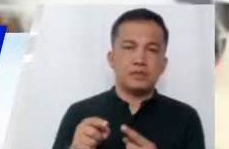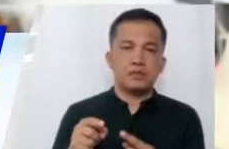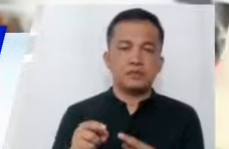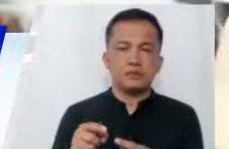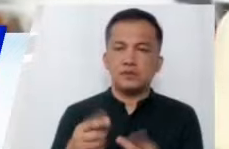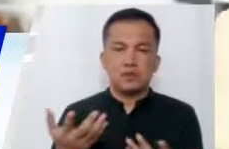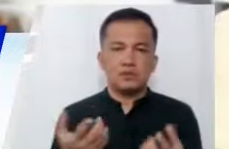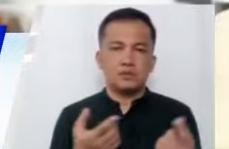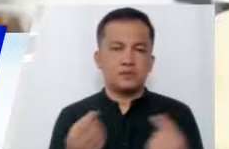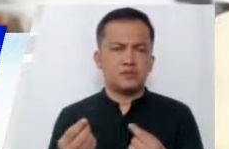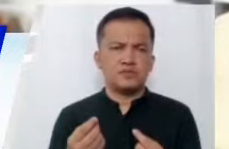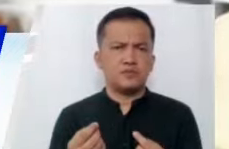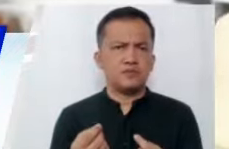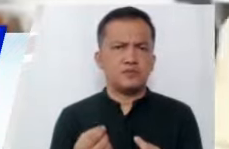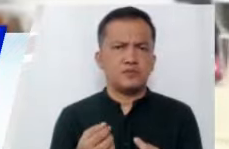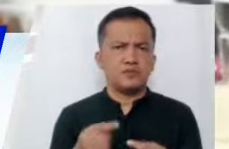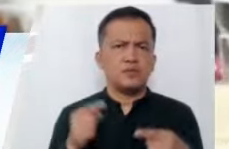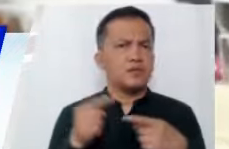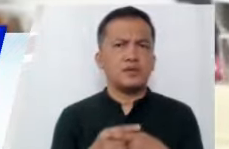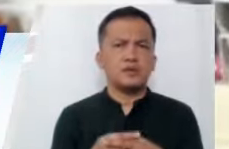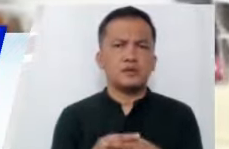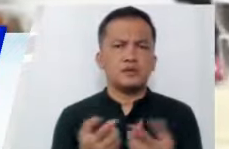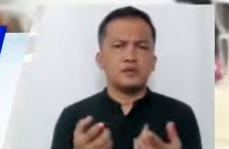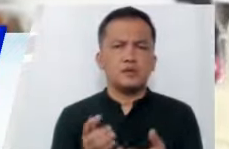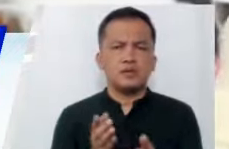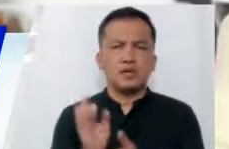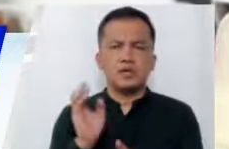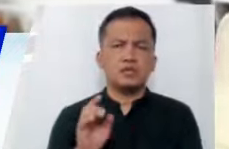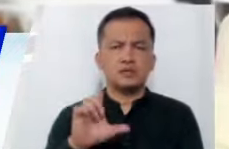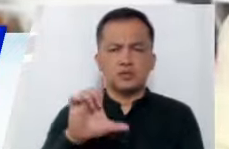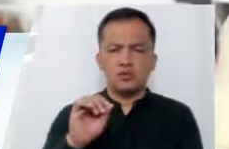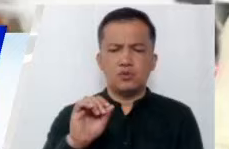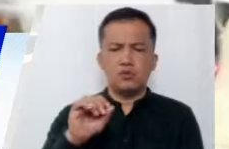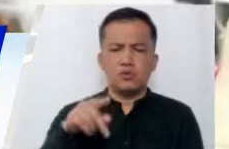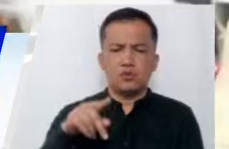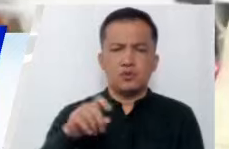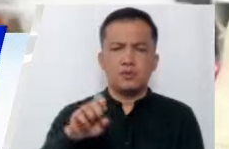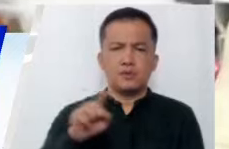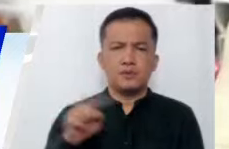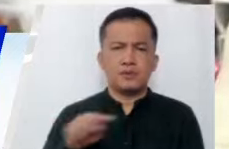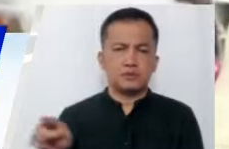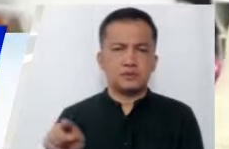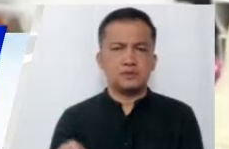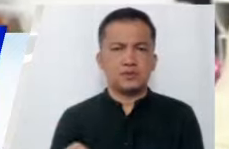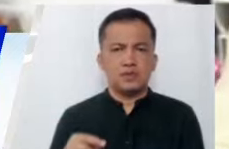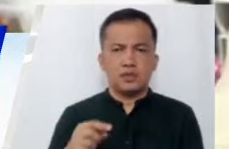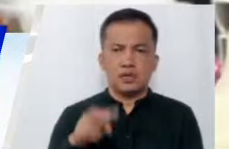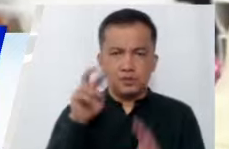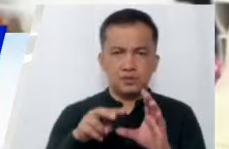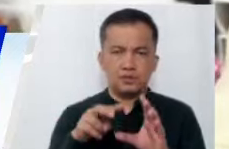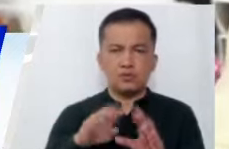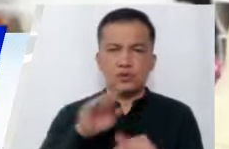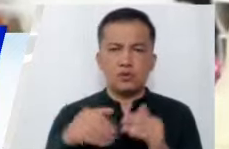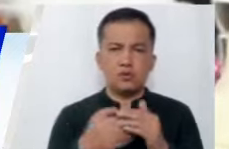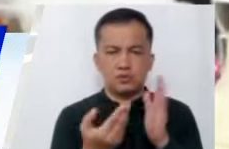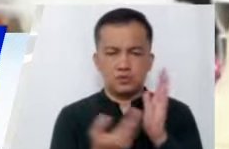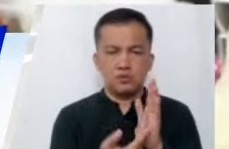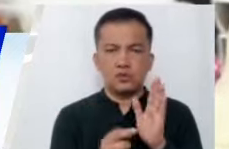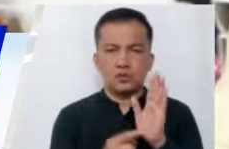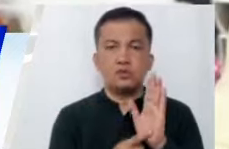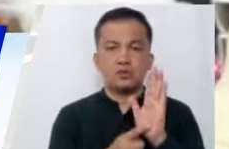ginawang anumang paglabag sa mga karapatan ni Lopez. We have all the video, we have all the proof, Mr. Chairman, to show